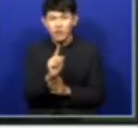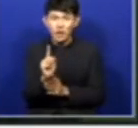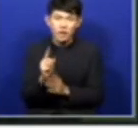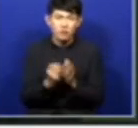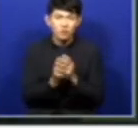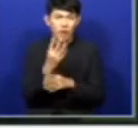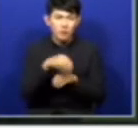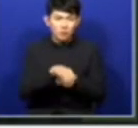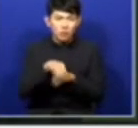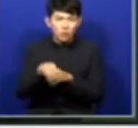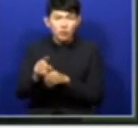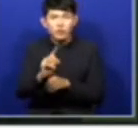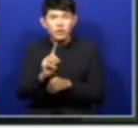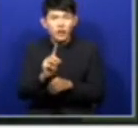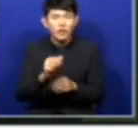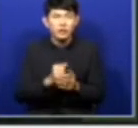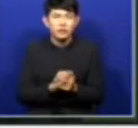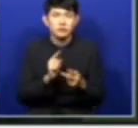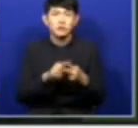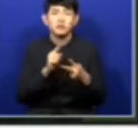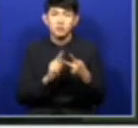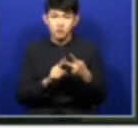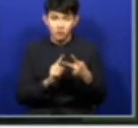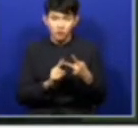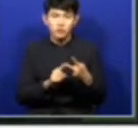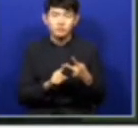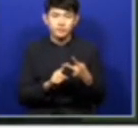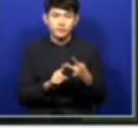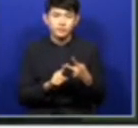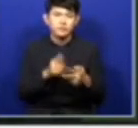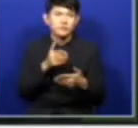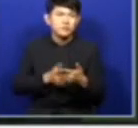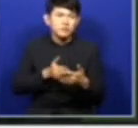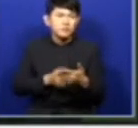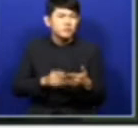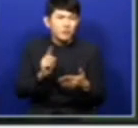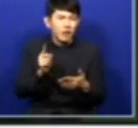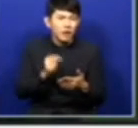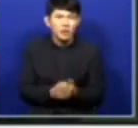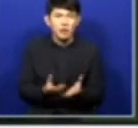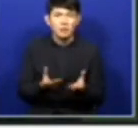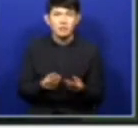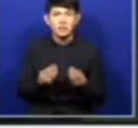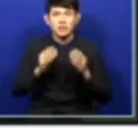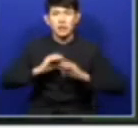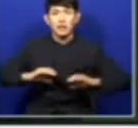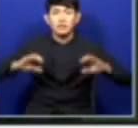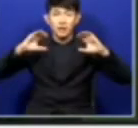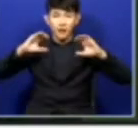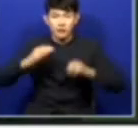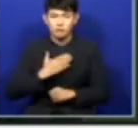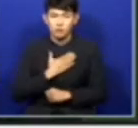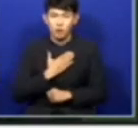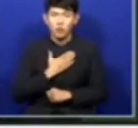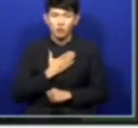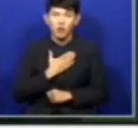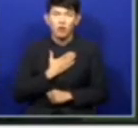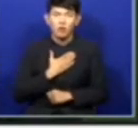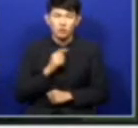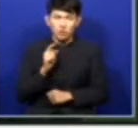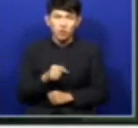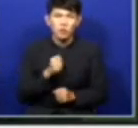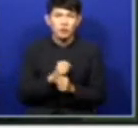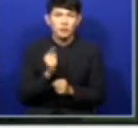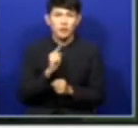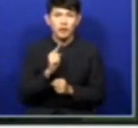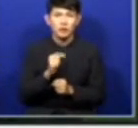และรวมทั้งข้อจำกัดในเรื่องของนะครับพื้นที่ของส่วนราชการที่มีอยู่เขาก็มีความจำเป็นในการที่